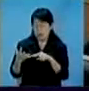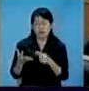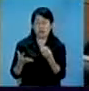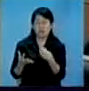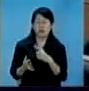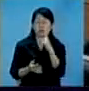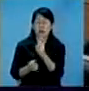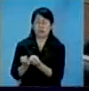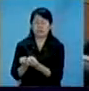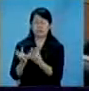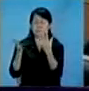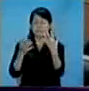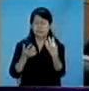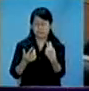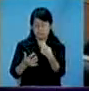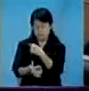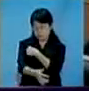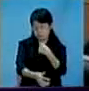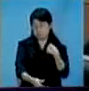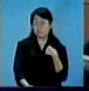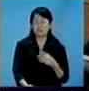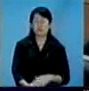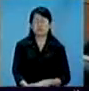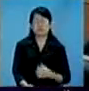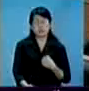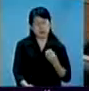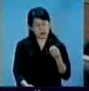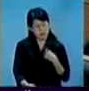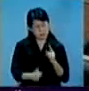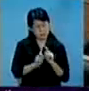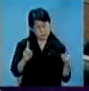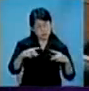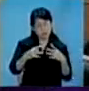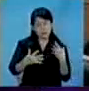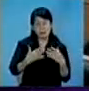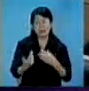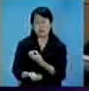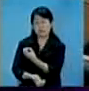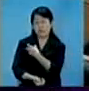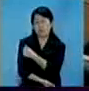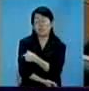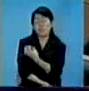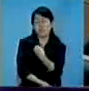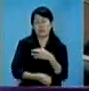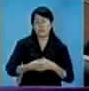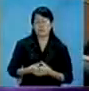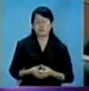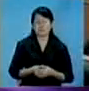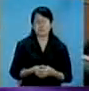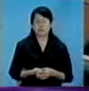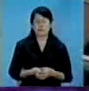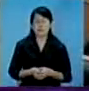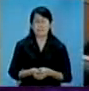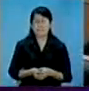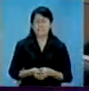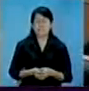นั่นคือข้อมูลที่ผมได้รับก็อาจจะคลาดเคลื่อนจากท่านแต่นี่คือสิ่งที่ผมได้ข้อเท็จจริงมานะครับประเ